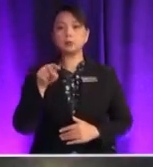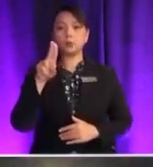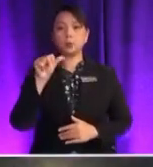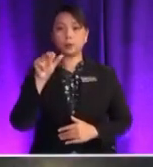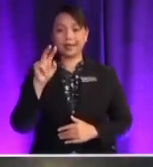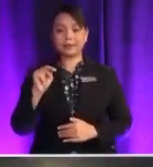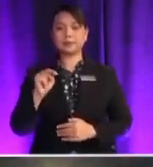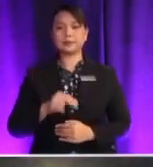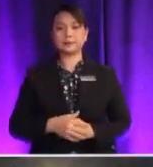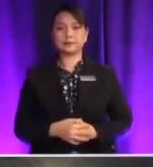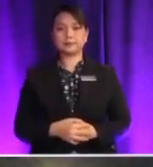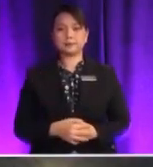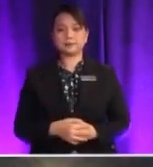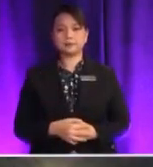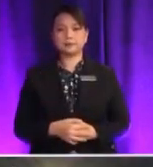cikgu.